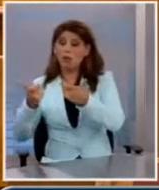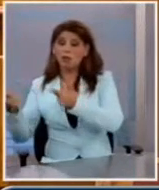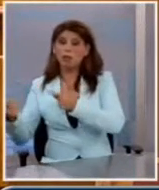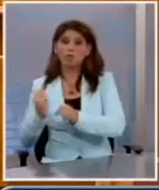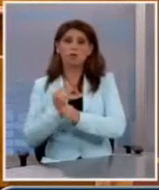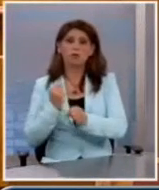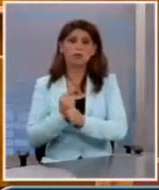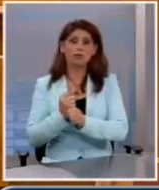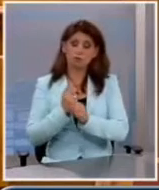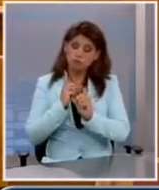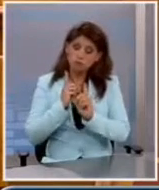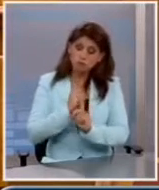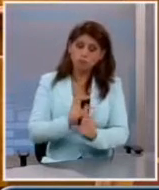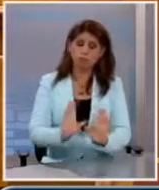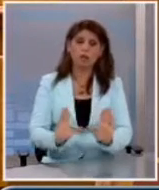πού κατέληξε,